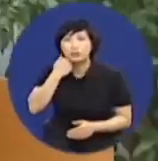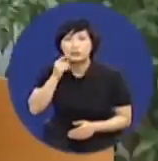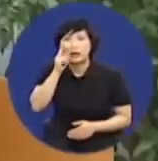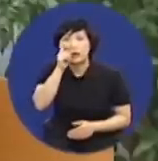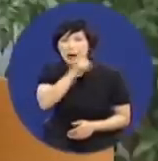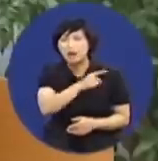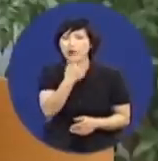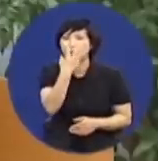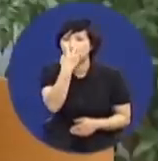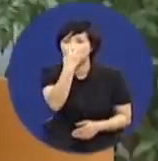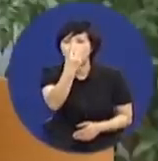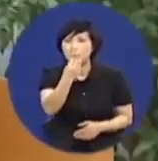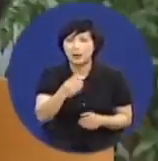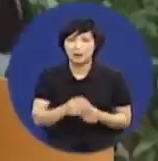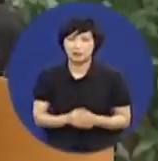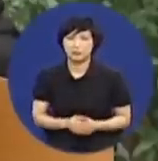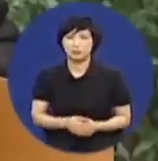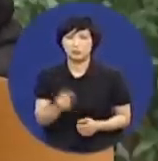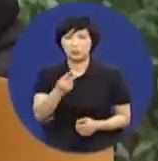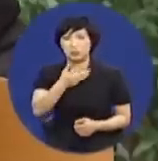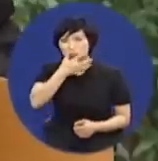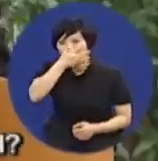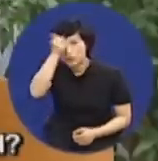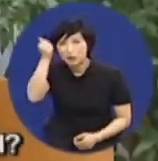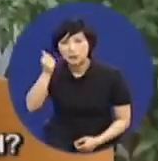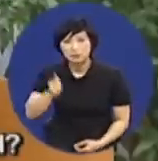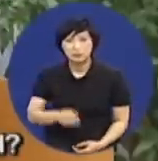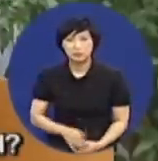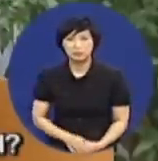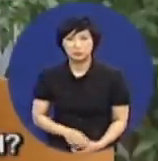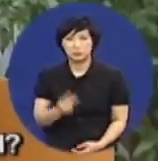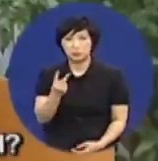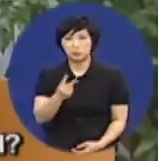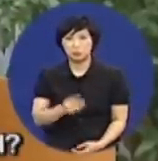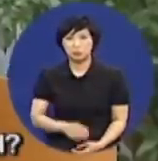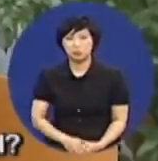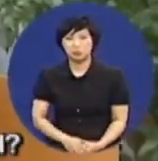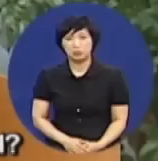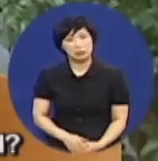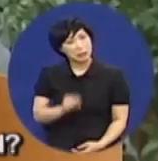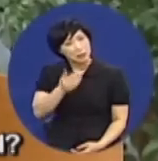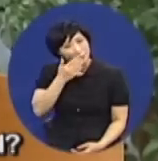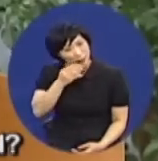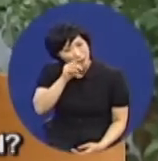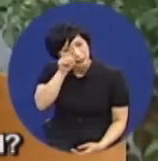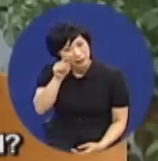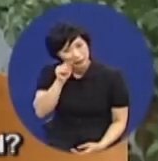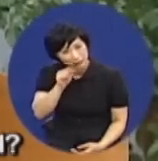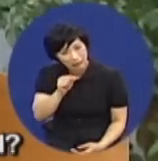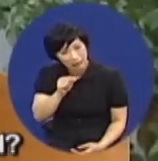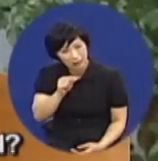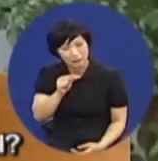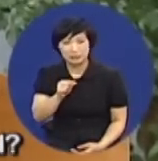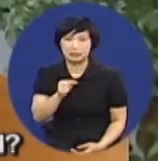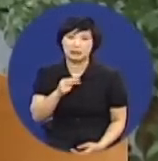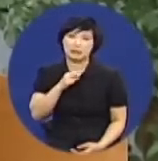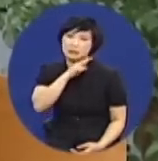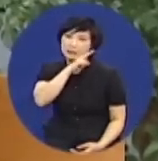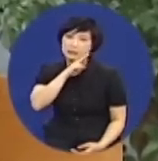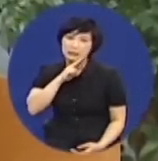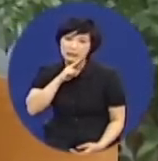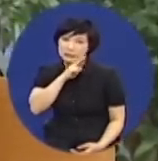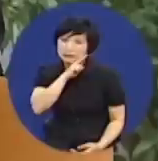は意地悪な心、傲慢な思い、無関心、そしてできるのかということです